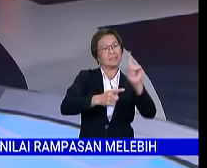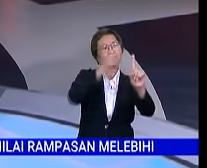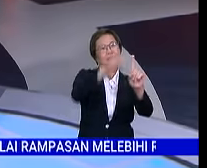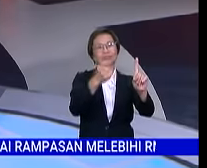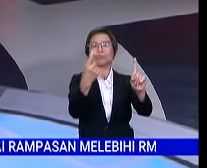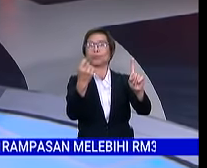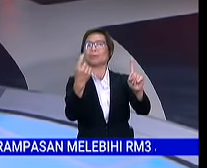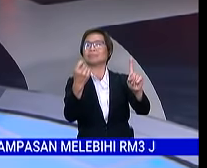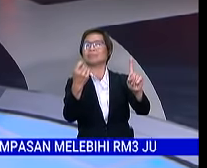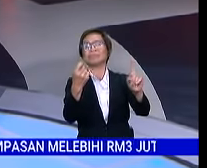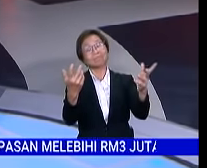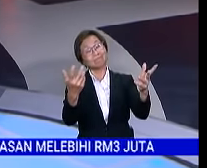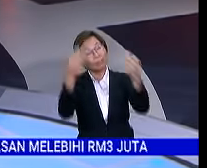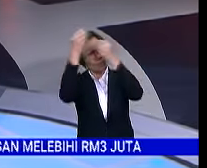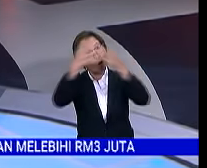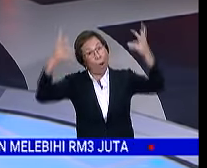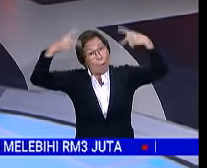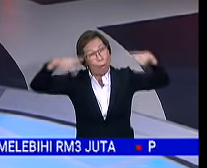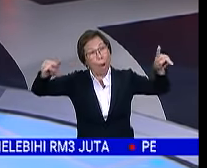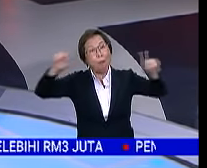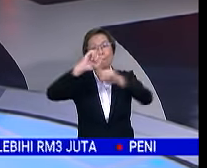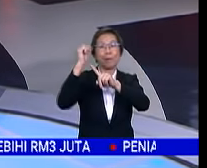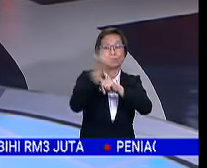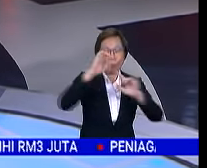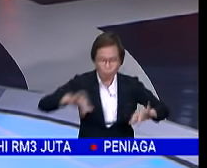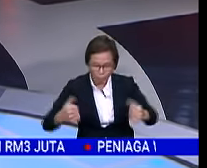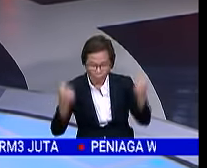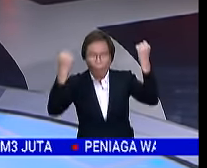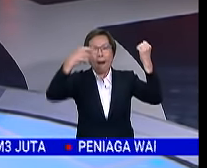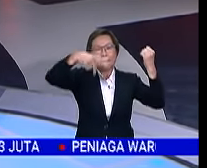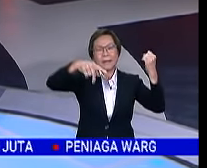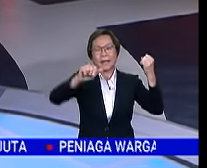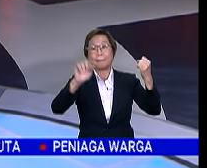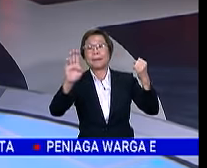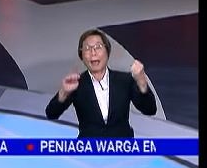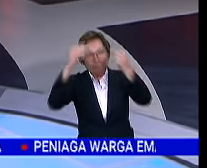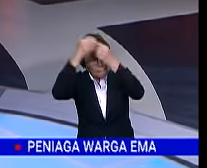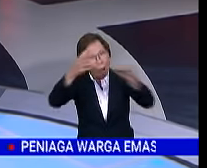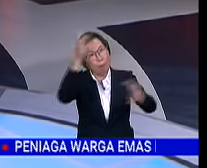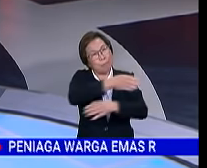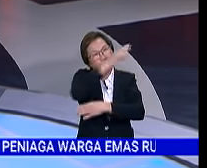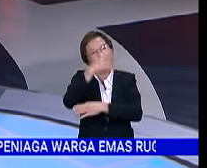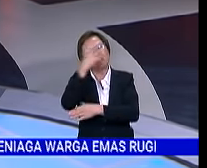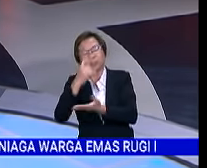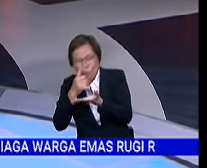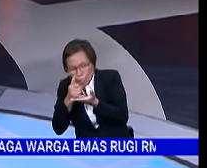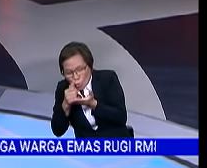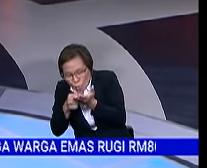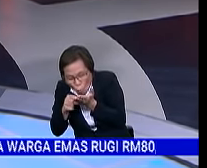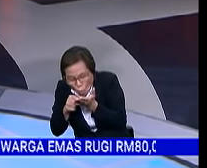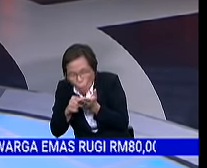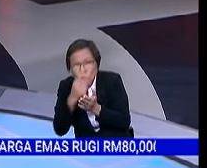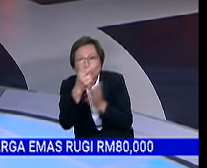November depan. Perkara itu diumumkan Presiden Persekutuan Angkat Berat Malaysia PABM Dato' Ayub Rahman susulan kes doping membabitkan dua